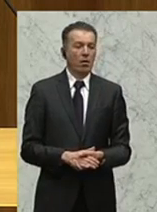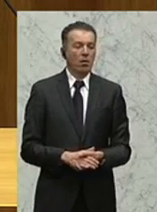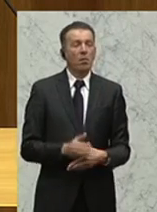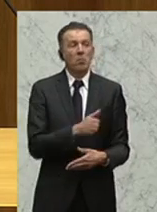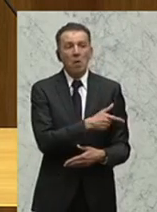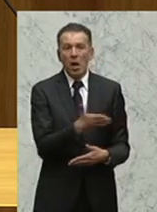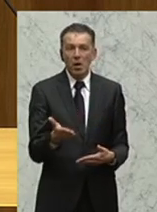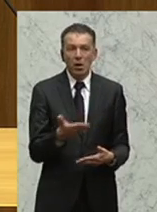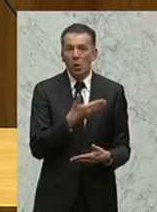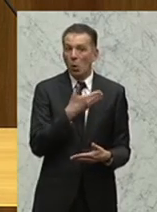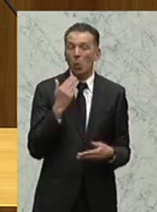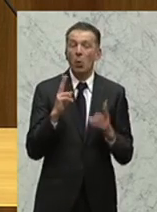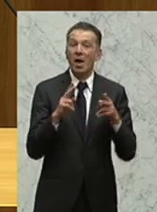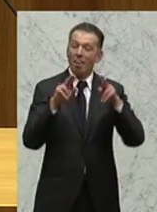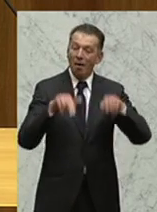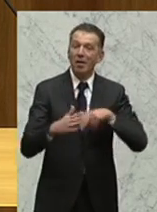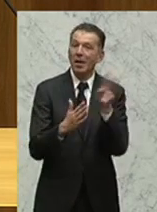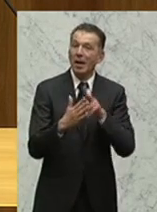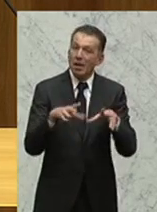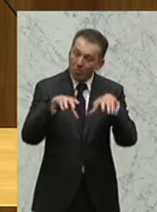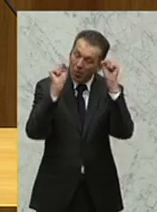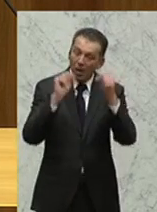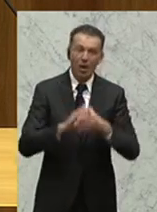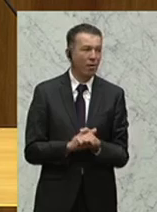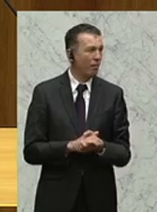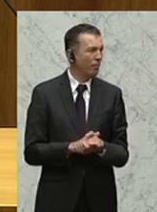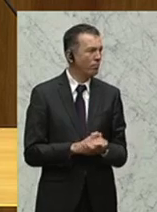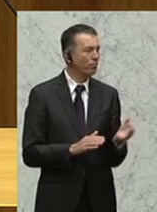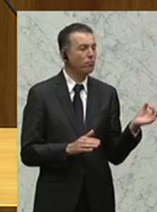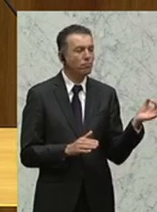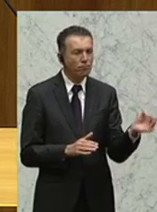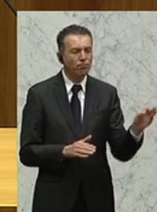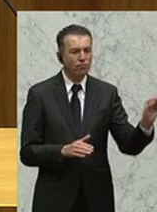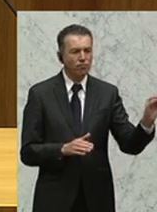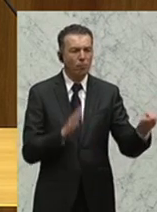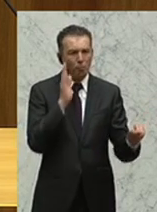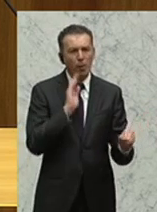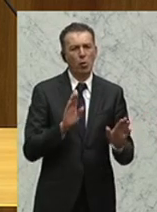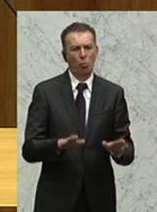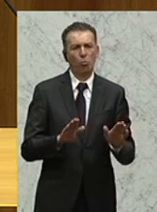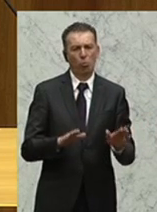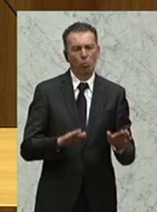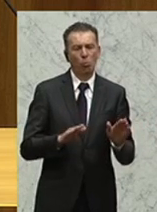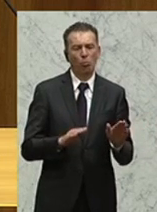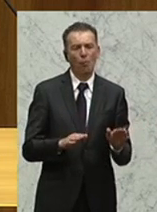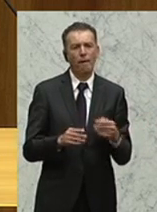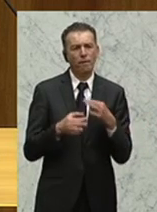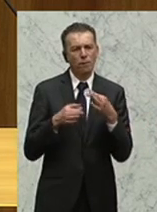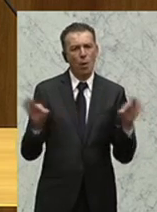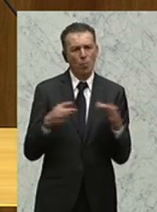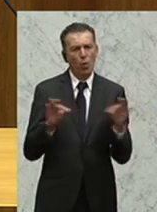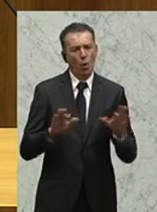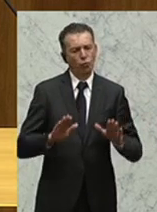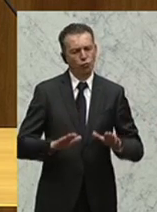oder einige von Ihnen nicht sinnerfassend lesen können, Frau sondern sich auch nicht... Ich ersuche Sie ein wenig um Mäßigung bei Ihrer Ausdrucksweise. Sie sind am